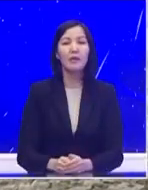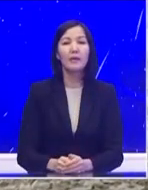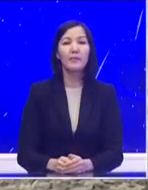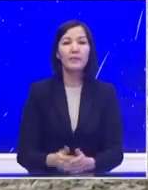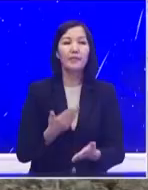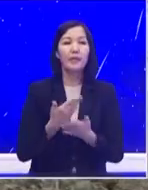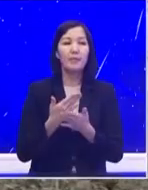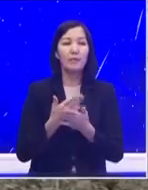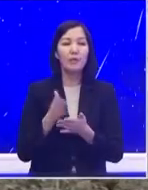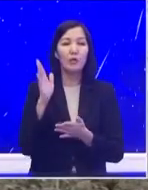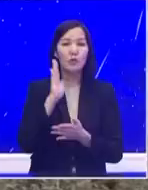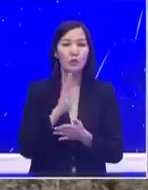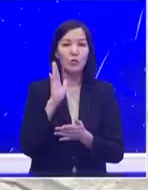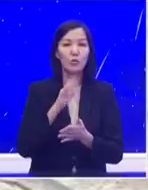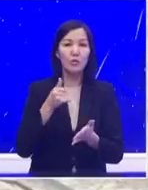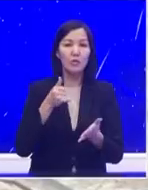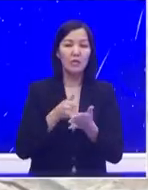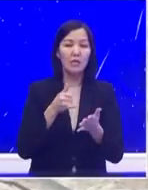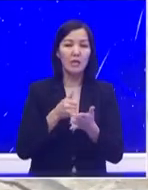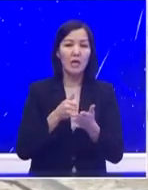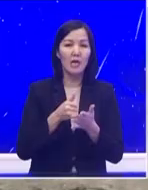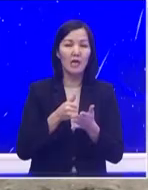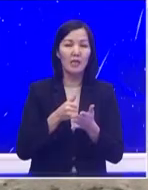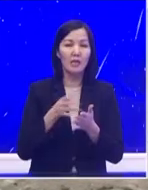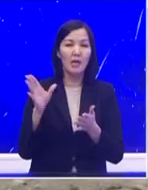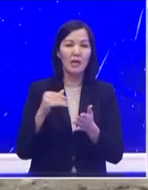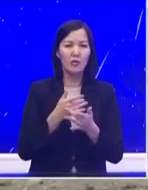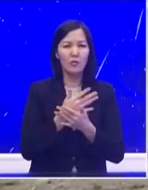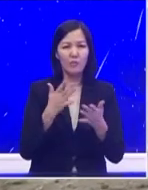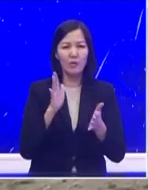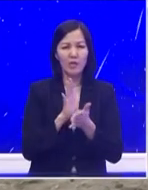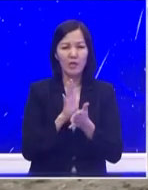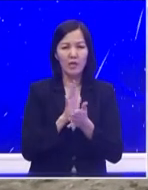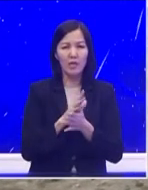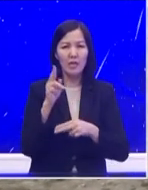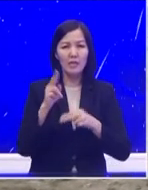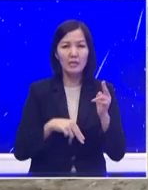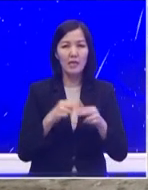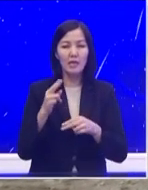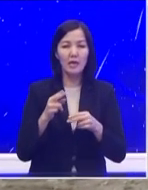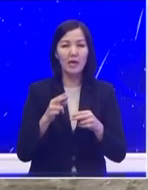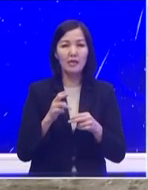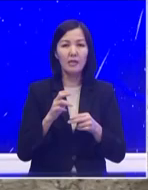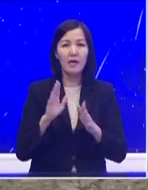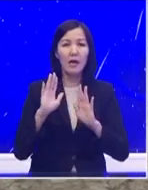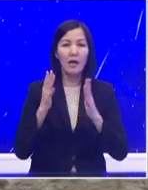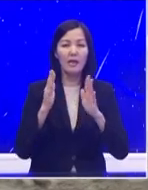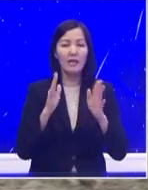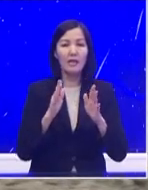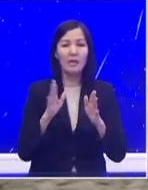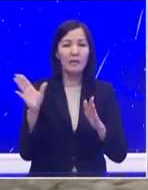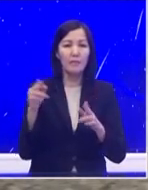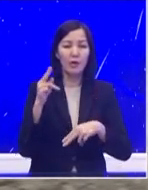мына жатқан сусындар мен сыраның шашылған бөтелкелері дәлел. Ал салынғанына жарты жыл болмаған мына аллеяның жан-жағы